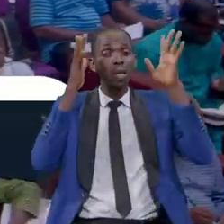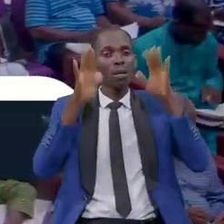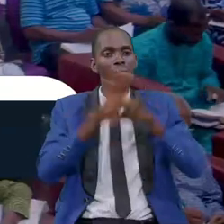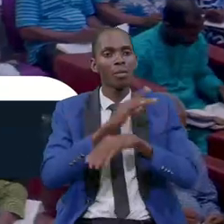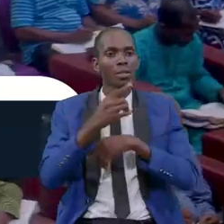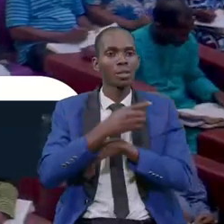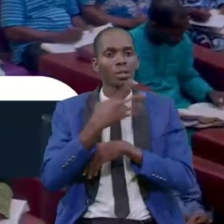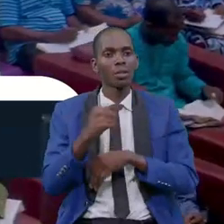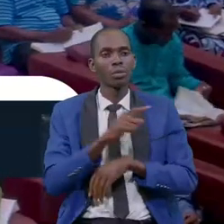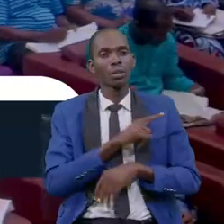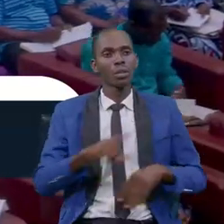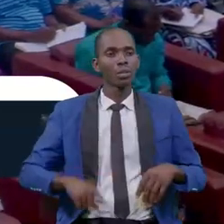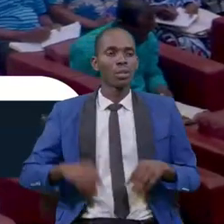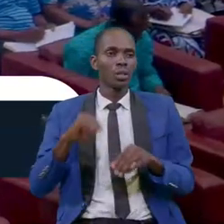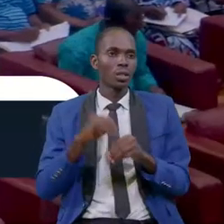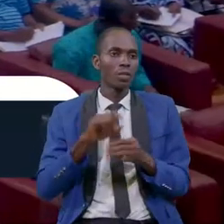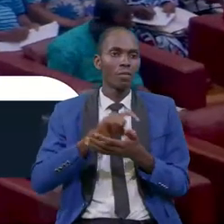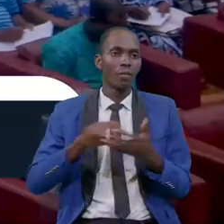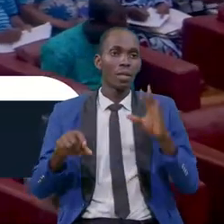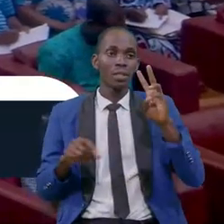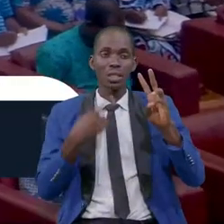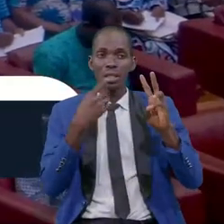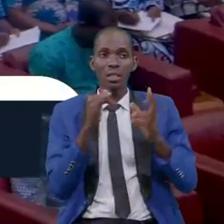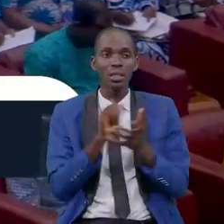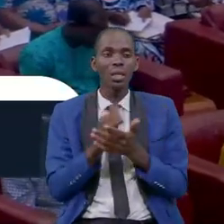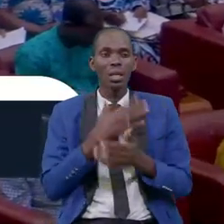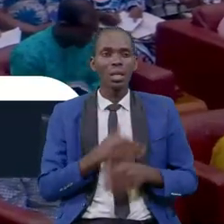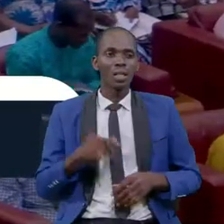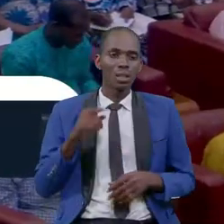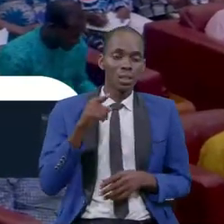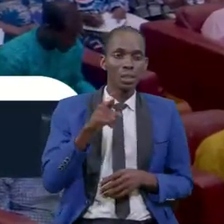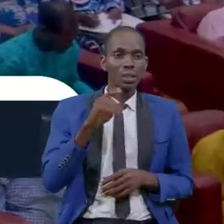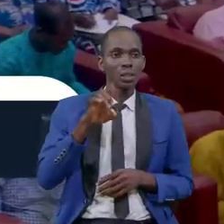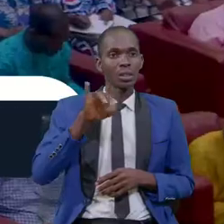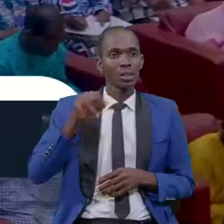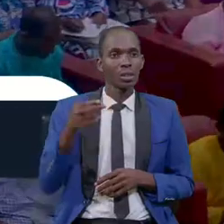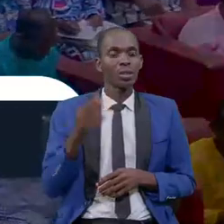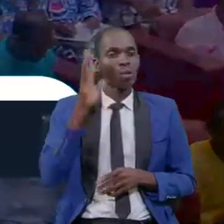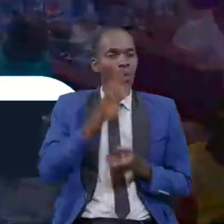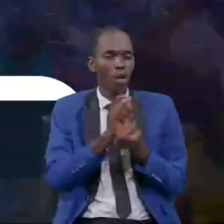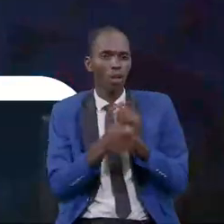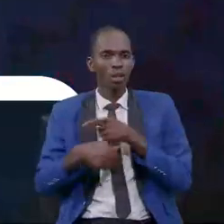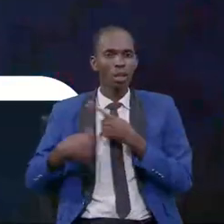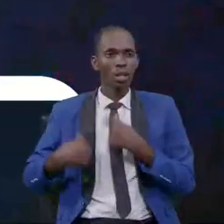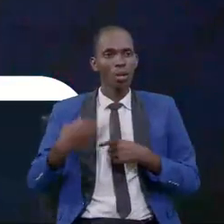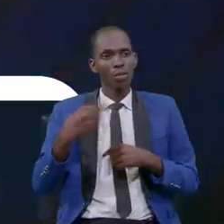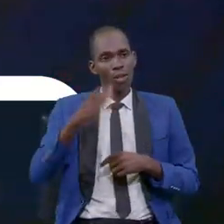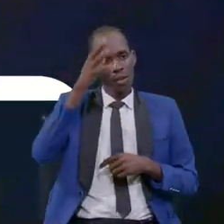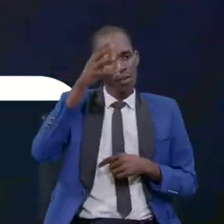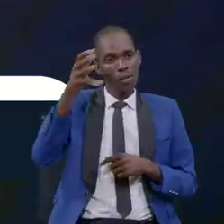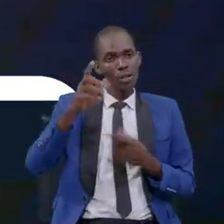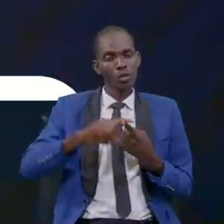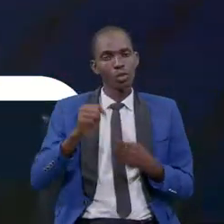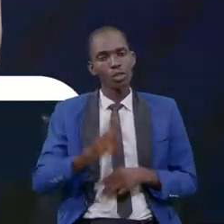ce jour grand et redoutable. Si se dit, il ramènera le cœur des pères à leurs